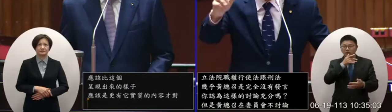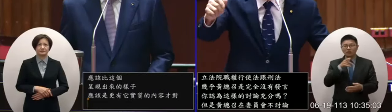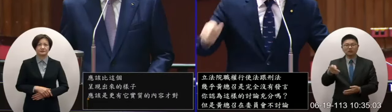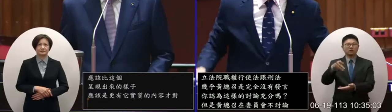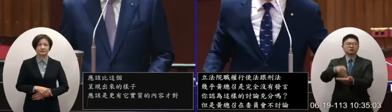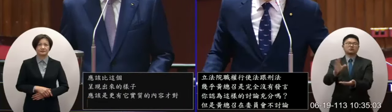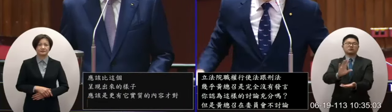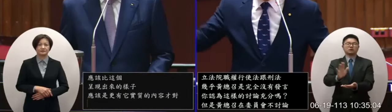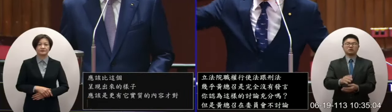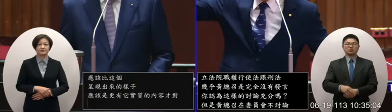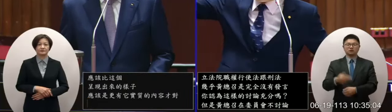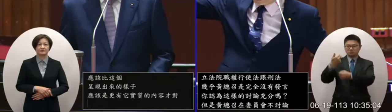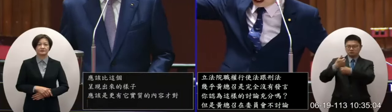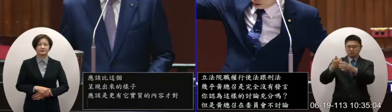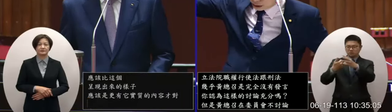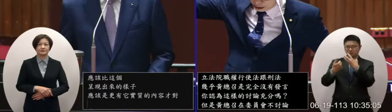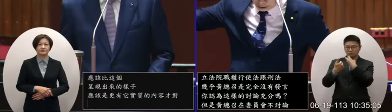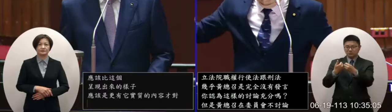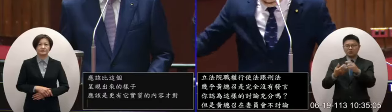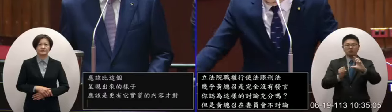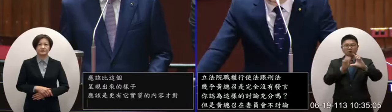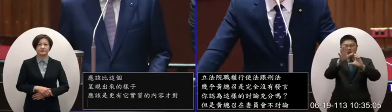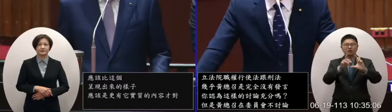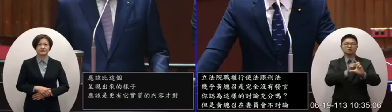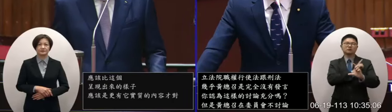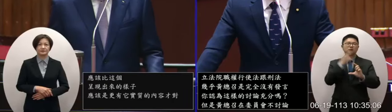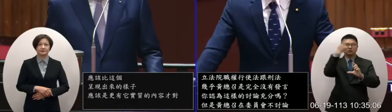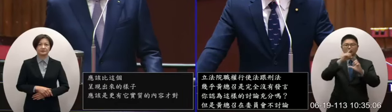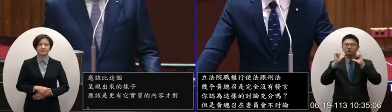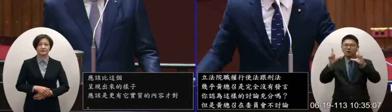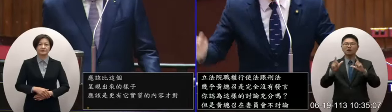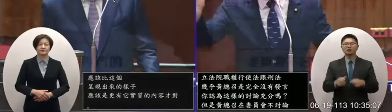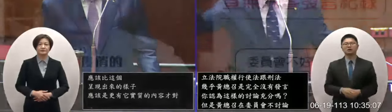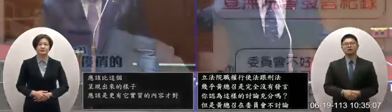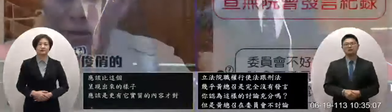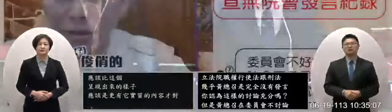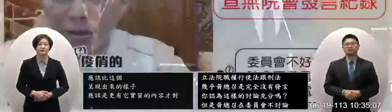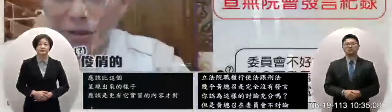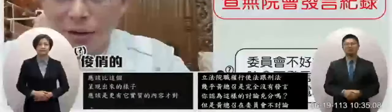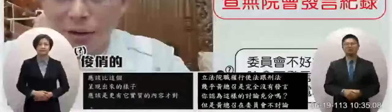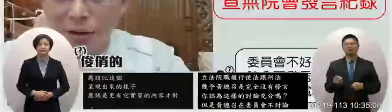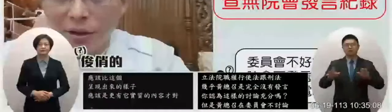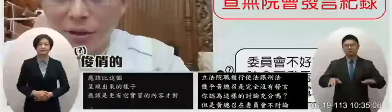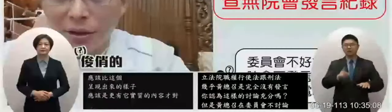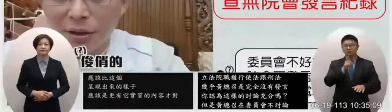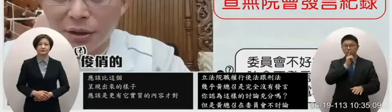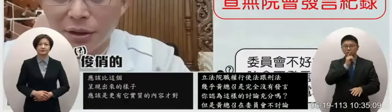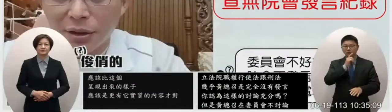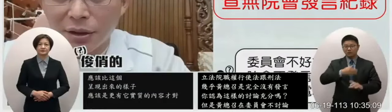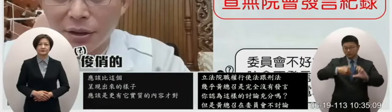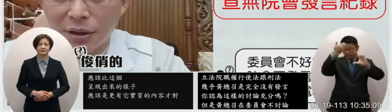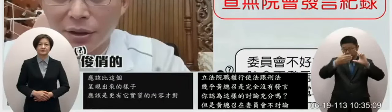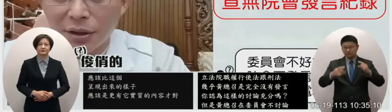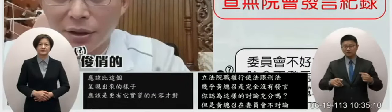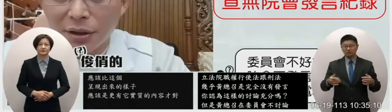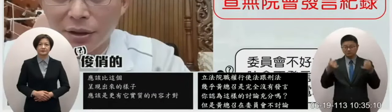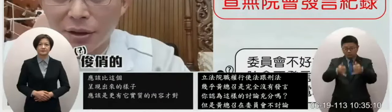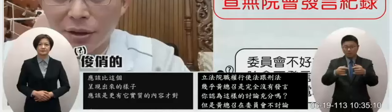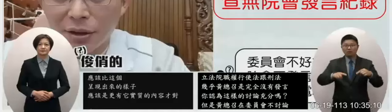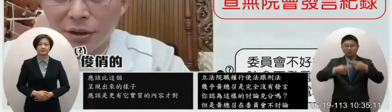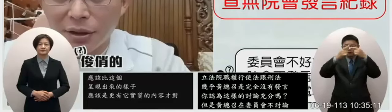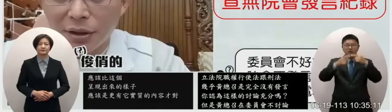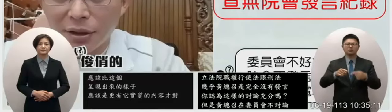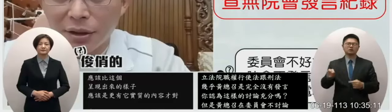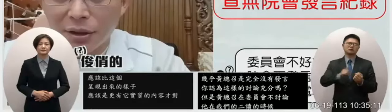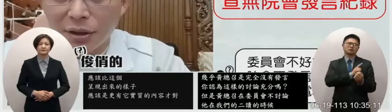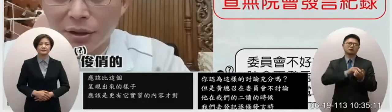言，他开直播，请大家看他俊俏的脸庞。他现在要求要电视辩论，我真的不晓得为什么立法院